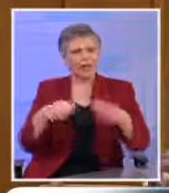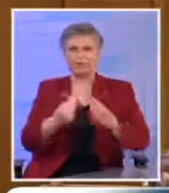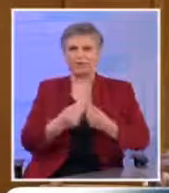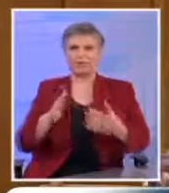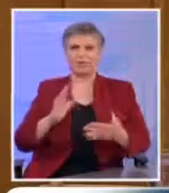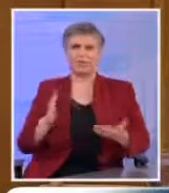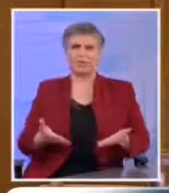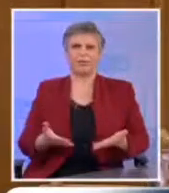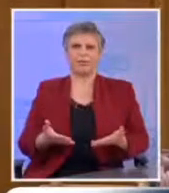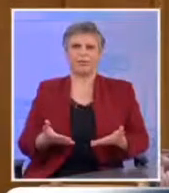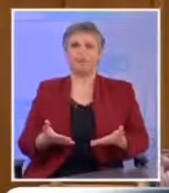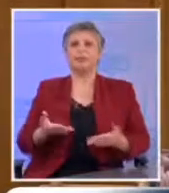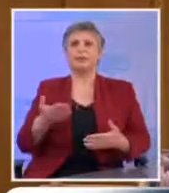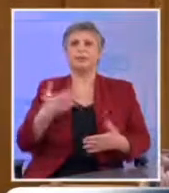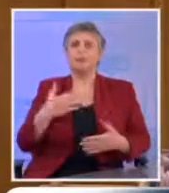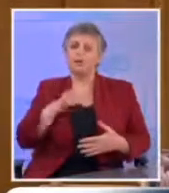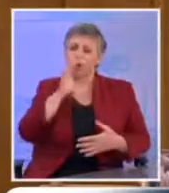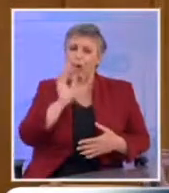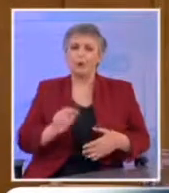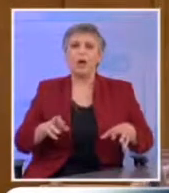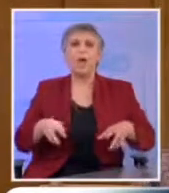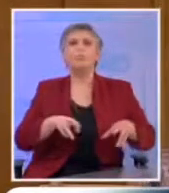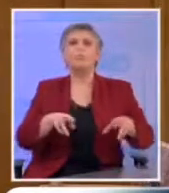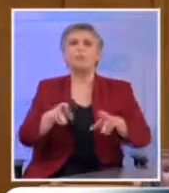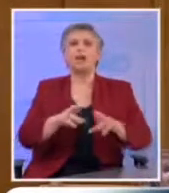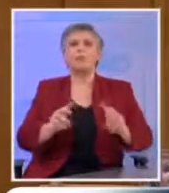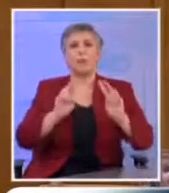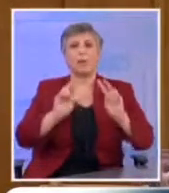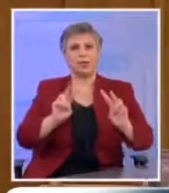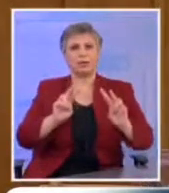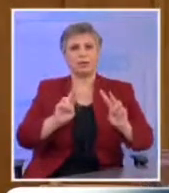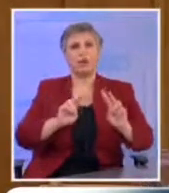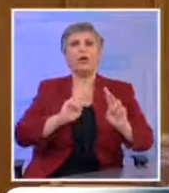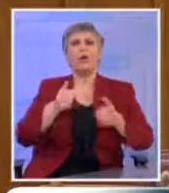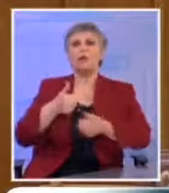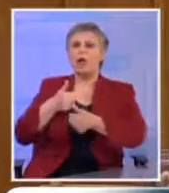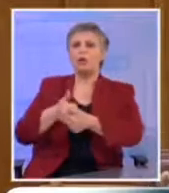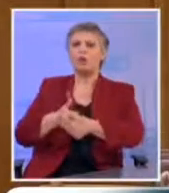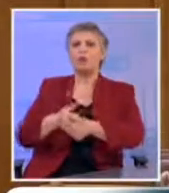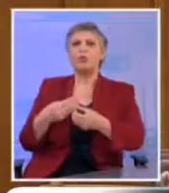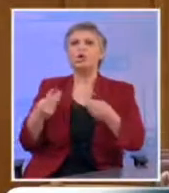ποτάμι και το Πασόκ να μην συμπορεύονται με αυτή την τρομολαγνία.